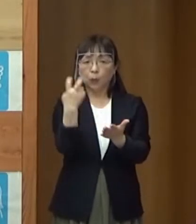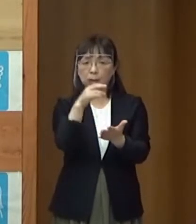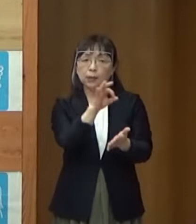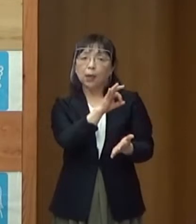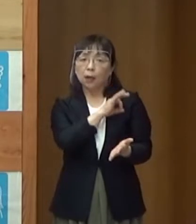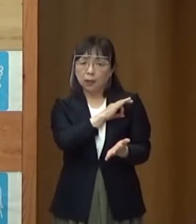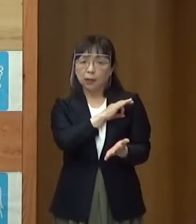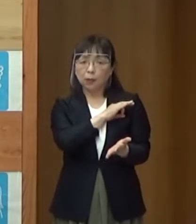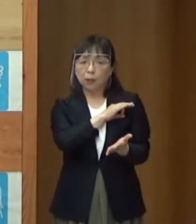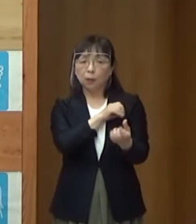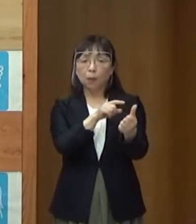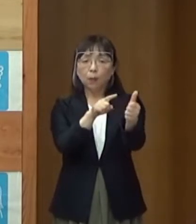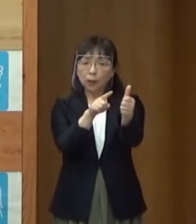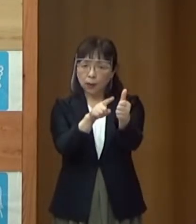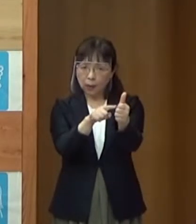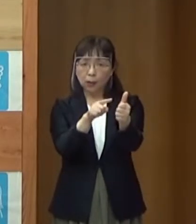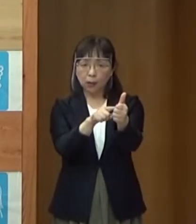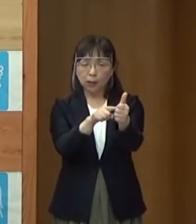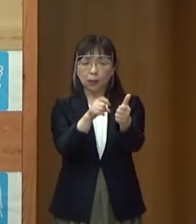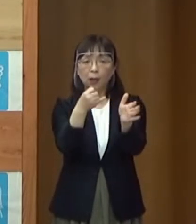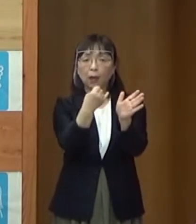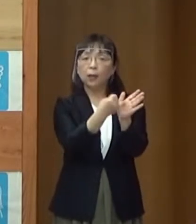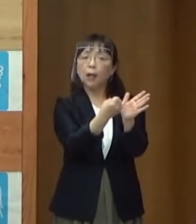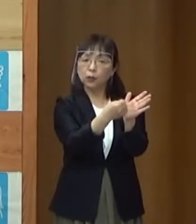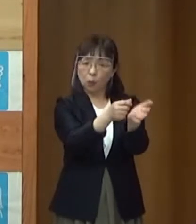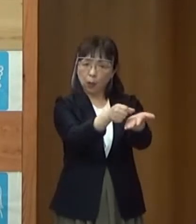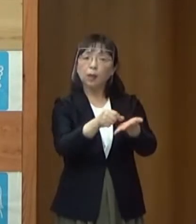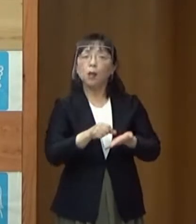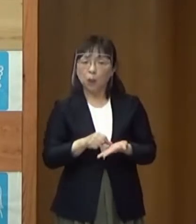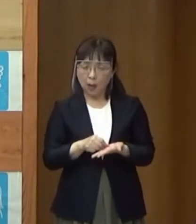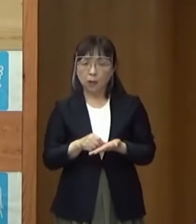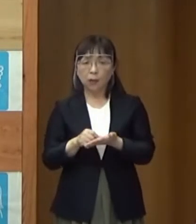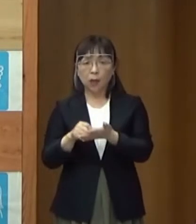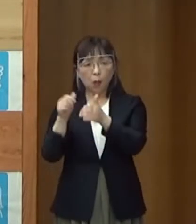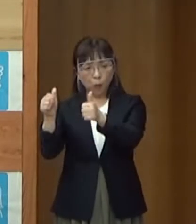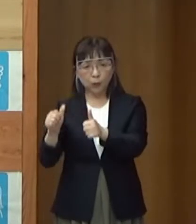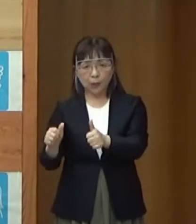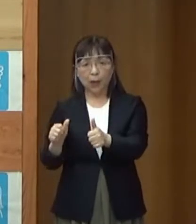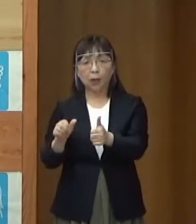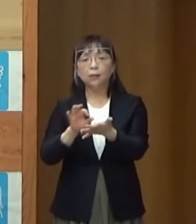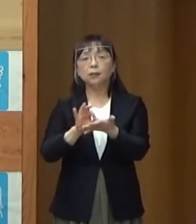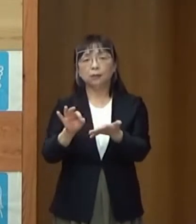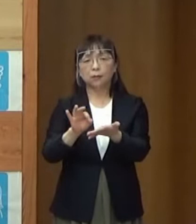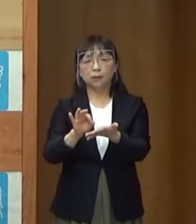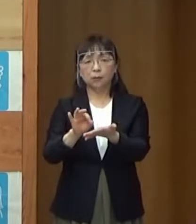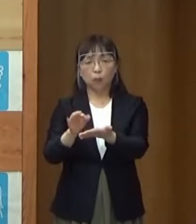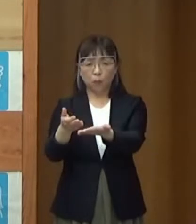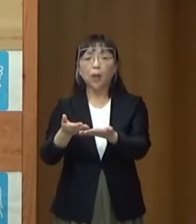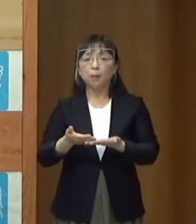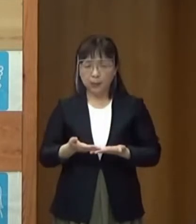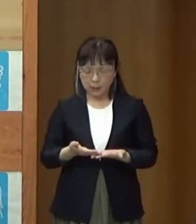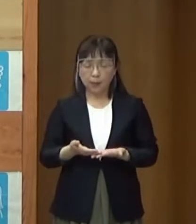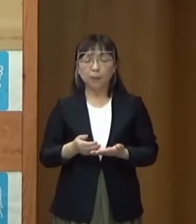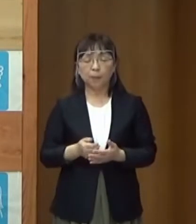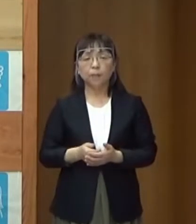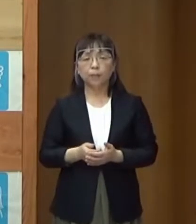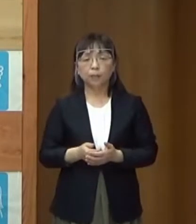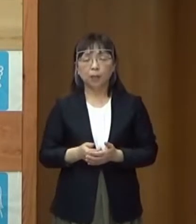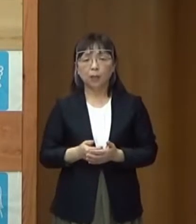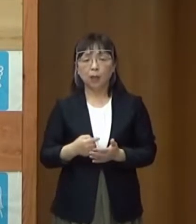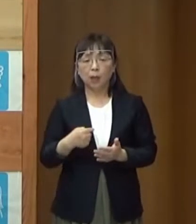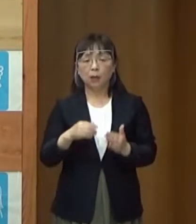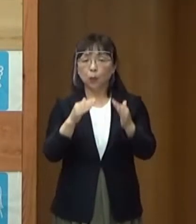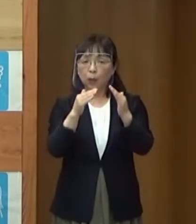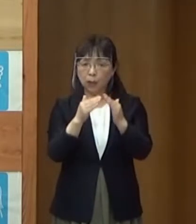て、ポスター作りました。ホームページや広報ツールなどを活用しながら、この、自宅